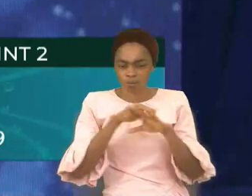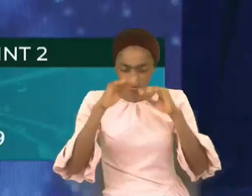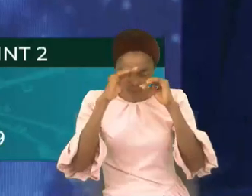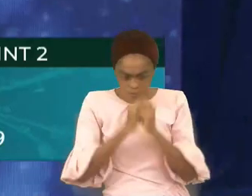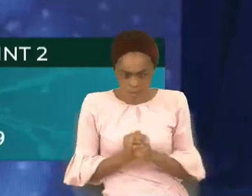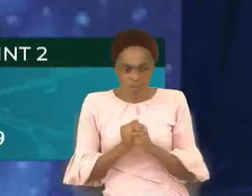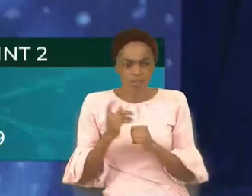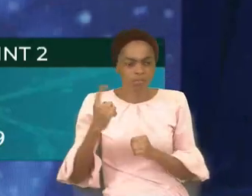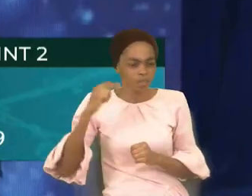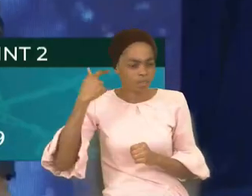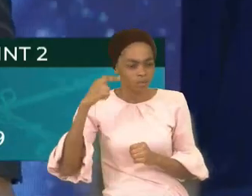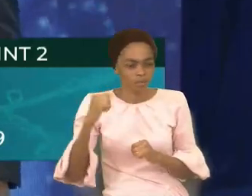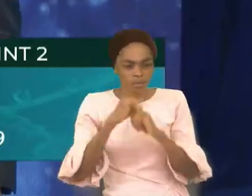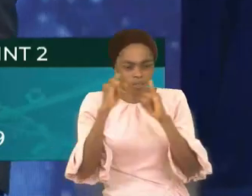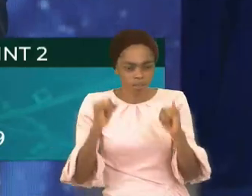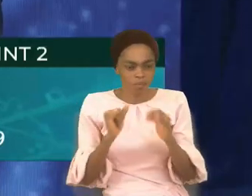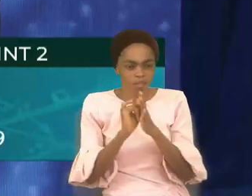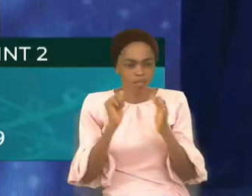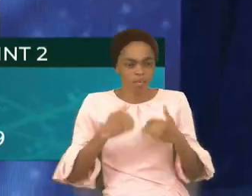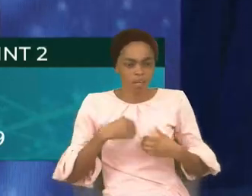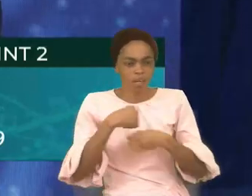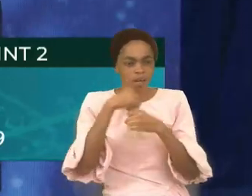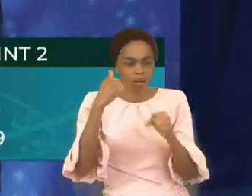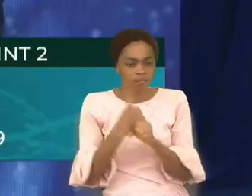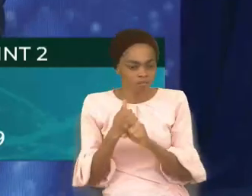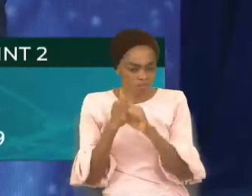j'ai élevée? Verset